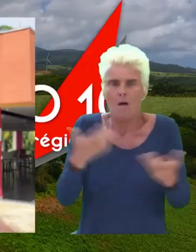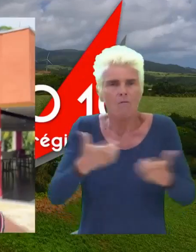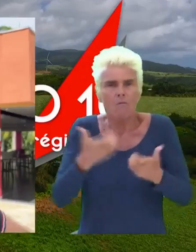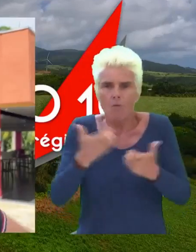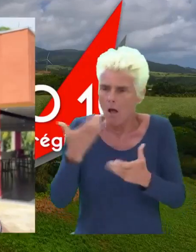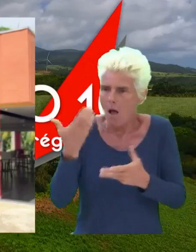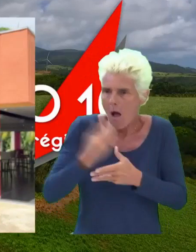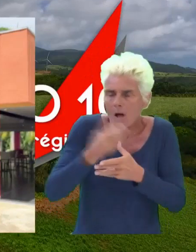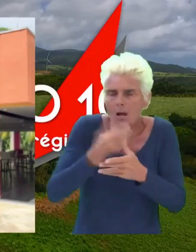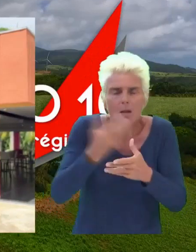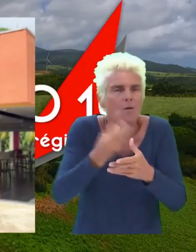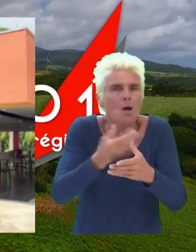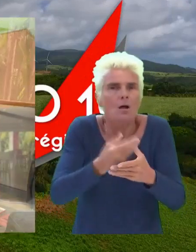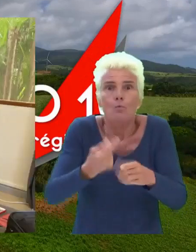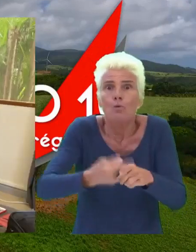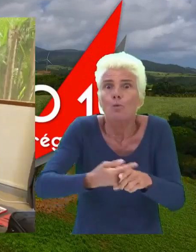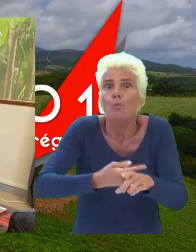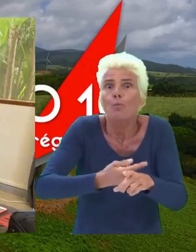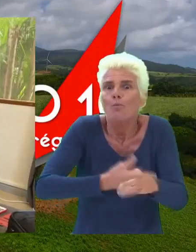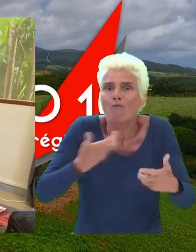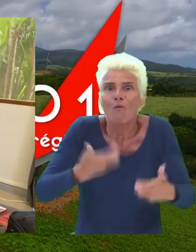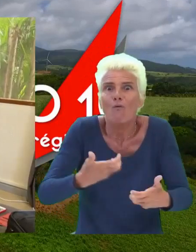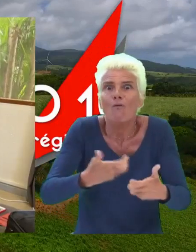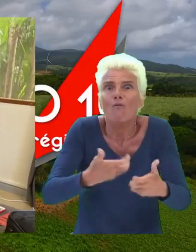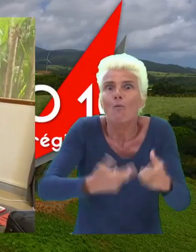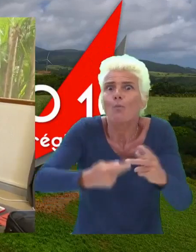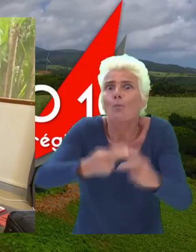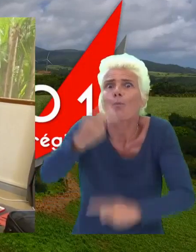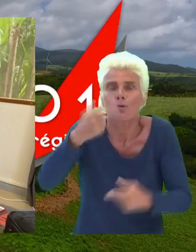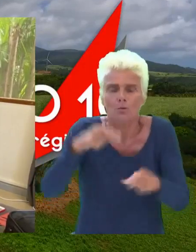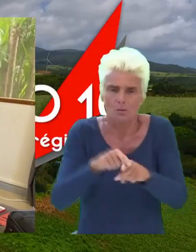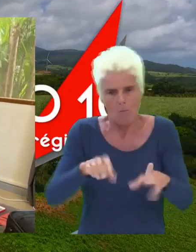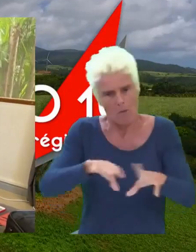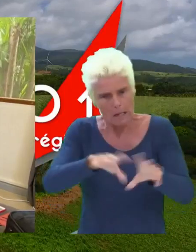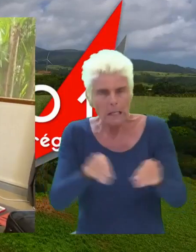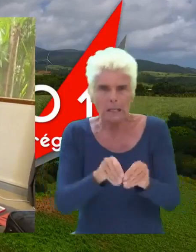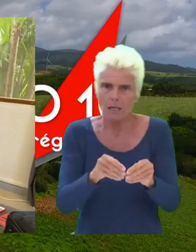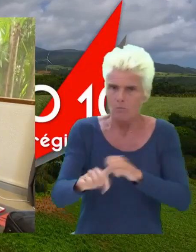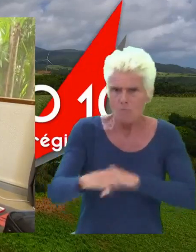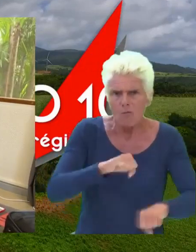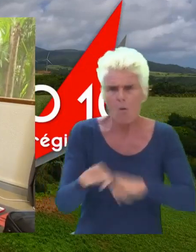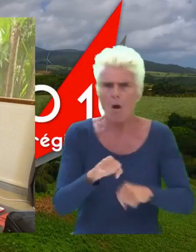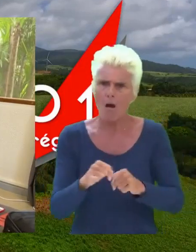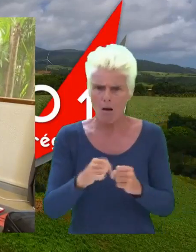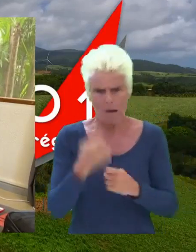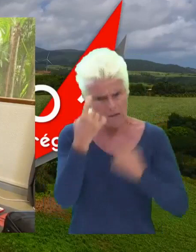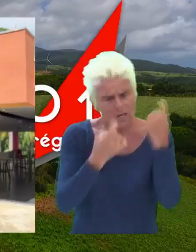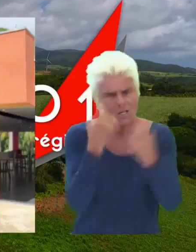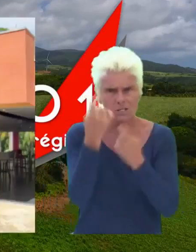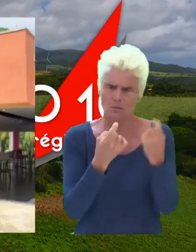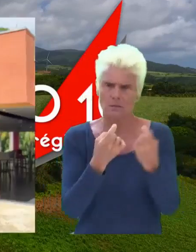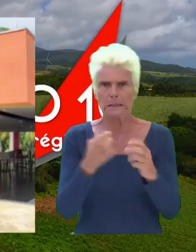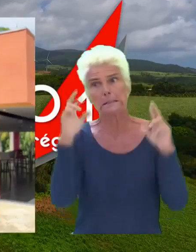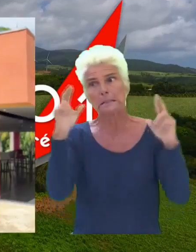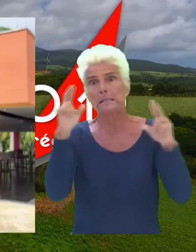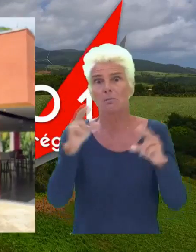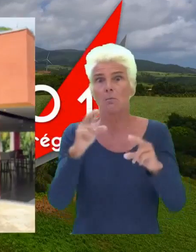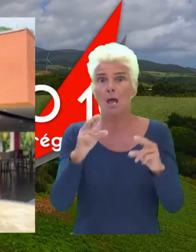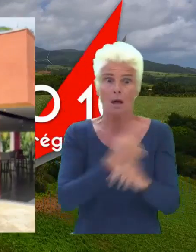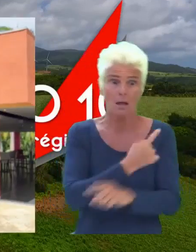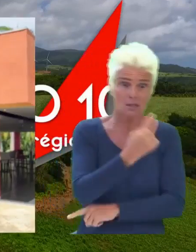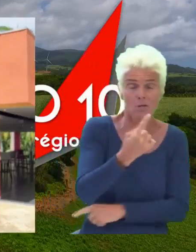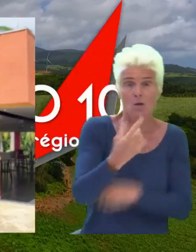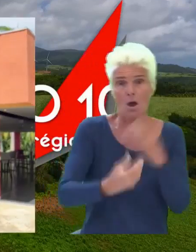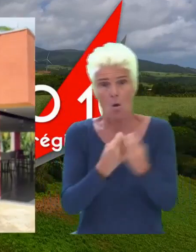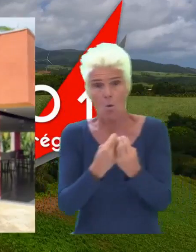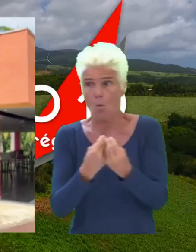bah là on a voilà une équipe qui se met en en en mouvement dans la réflexion et qui je l'espère derrière se servira et individuellement et